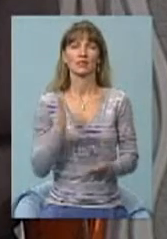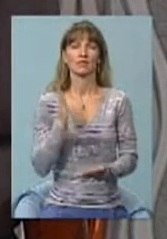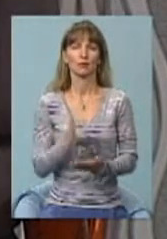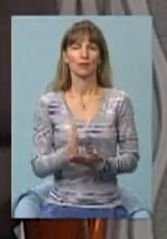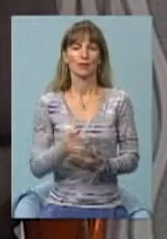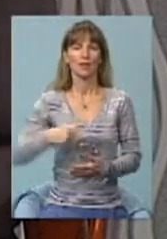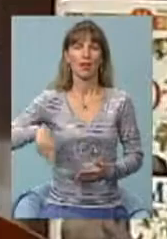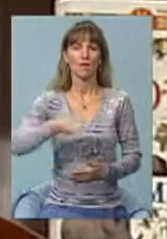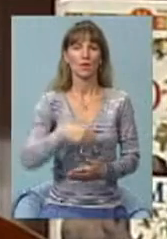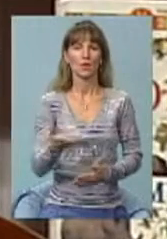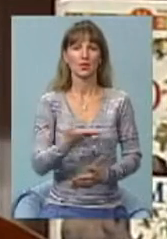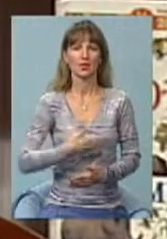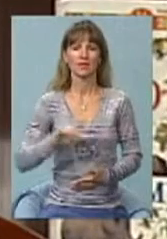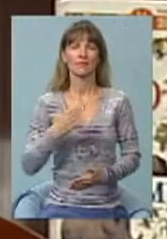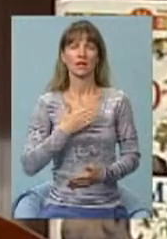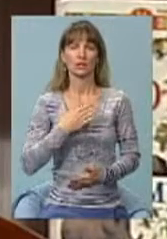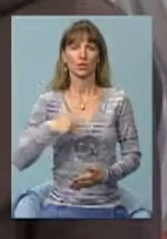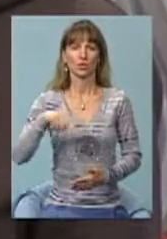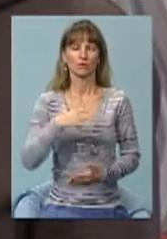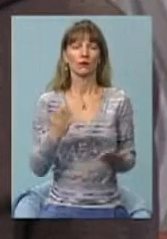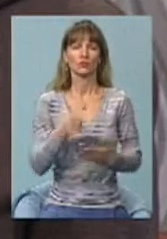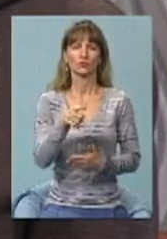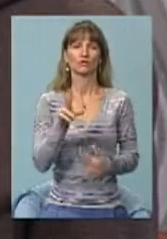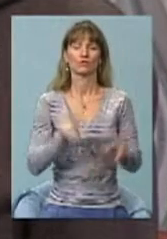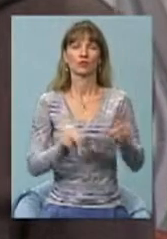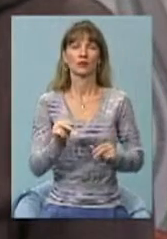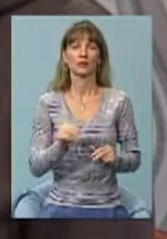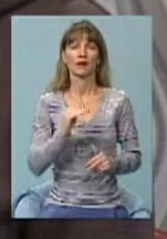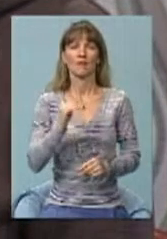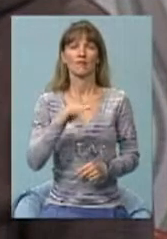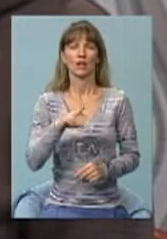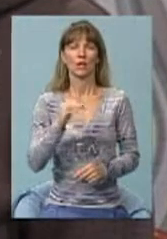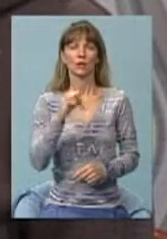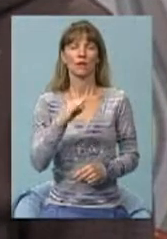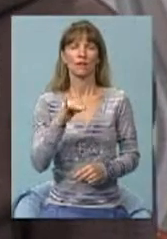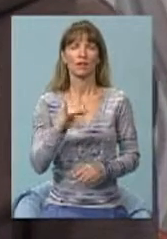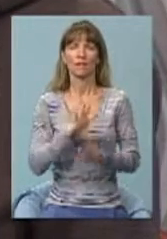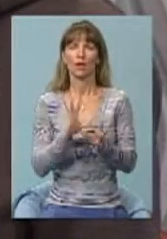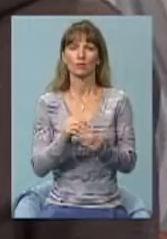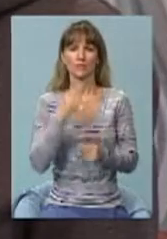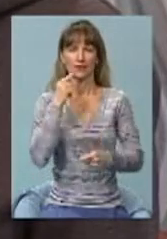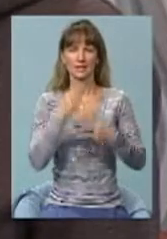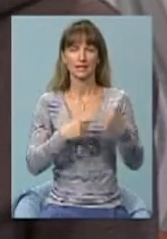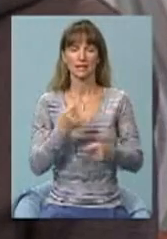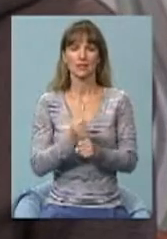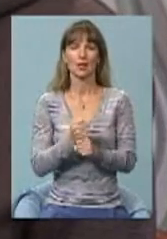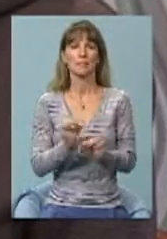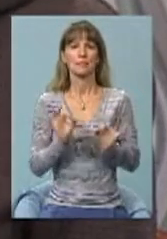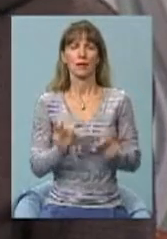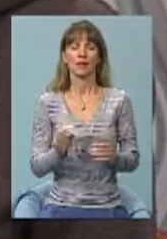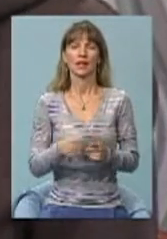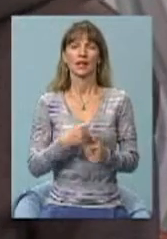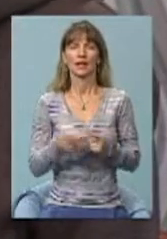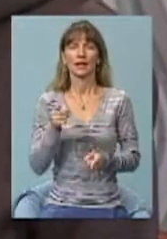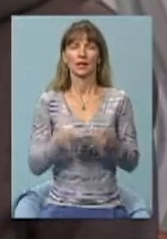відбуваються навколо нас і в нашому оточенні. А як ти вважаєш, чи філософи взагалі, ну, вони постійно роблять правильно все, чи вони